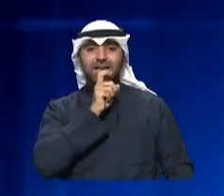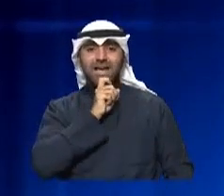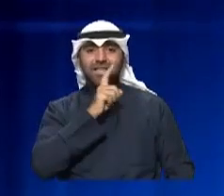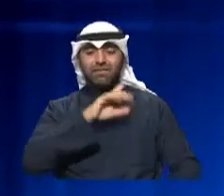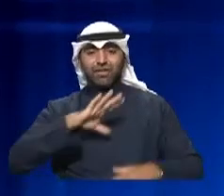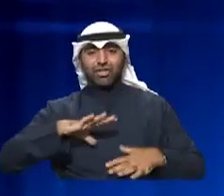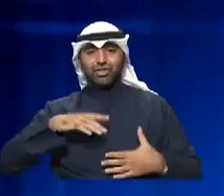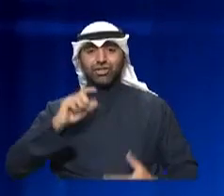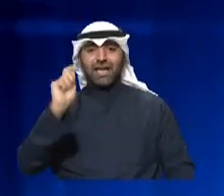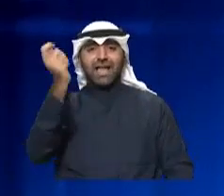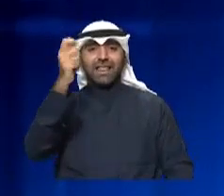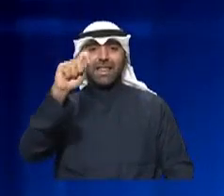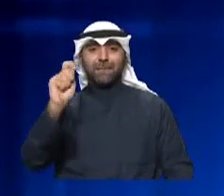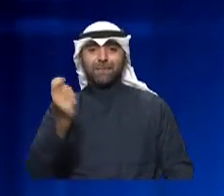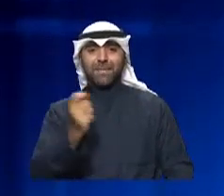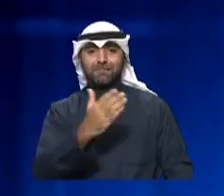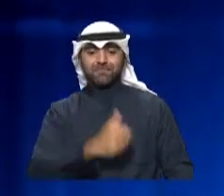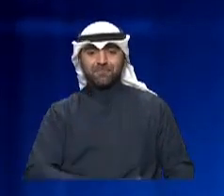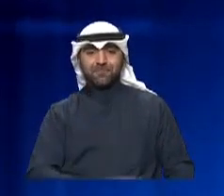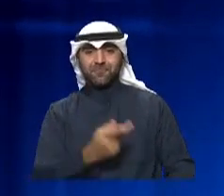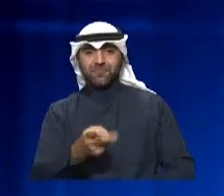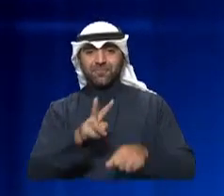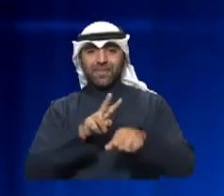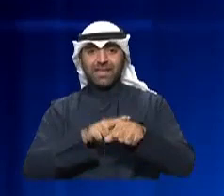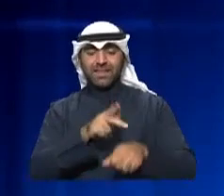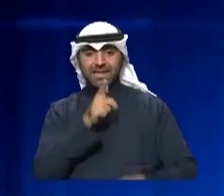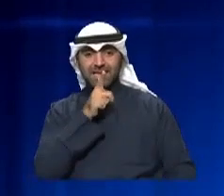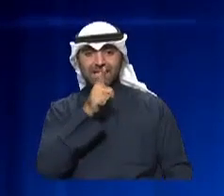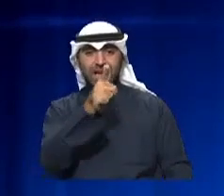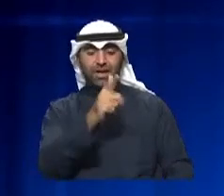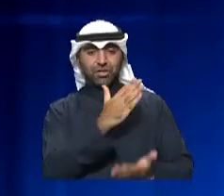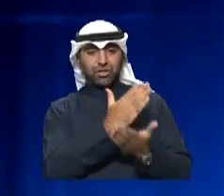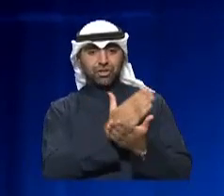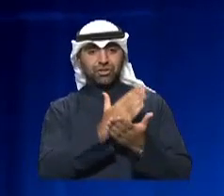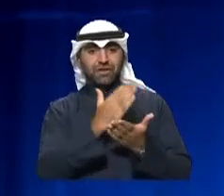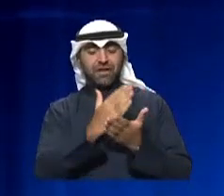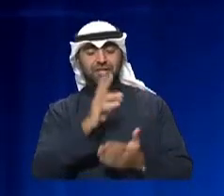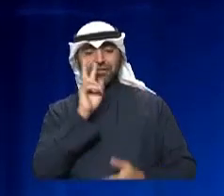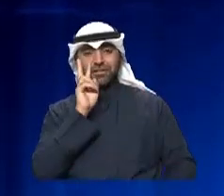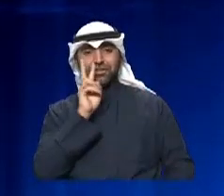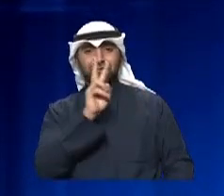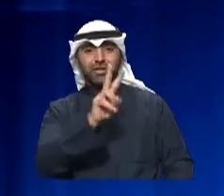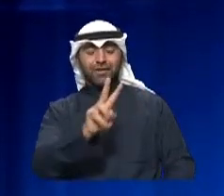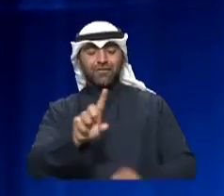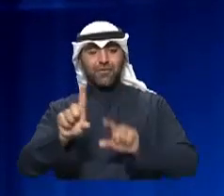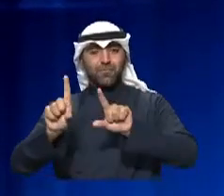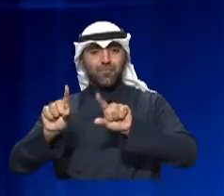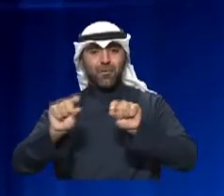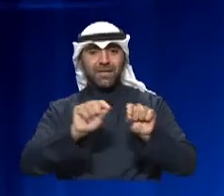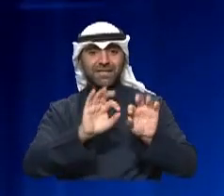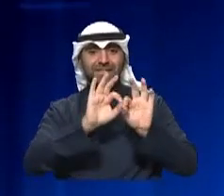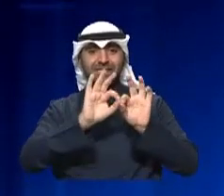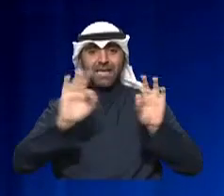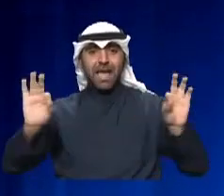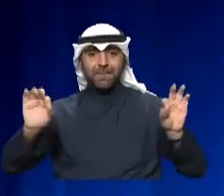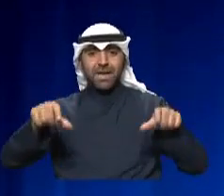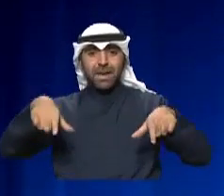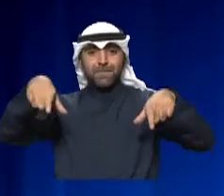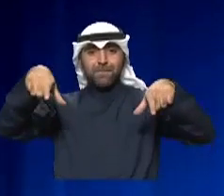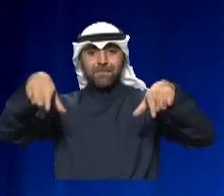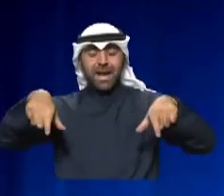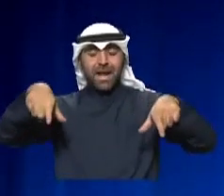الصعيدين الإقليمي والدولي، مشيدا سموه رعاه الله بما وفرته دولة قطر الشقيقة من استعدادات